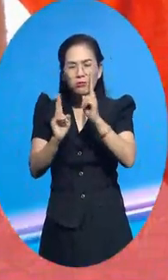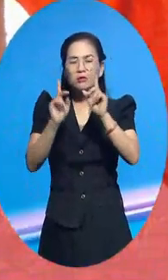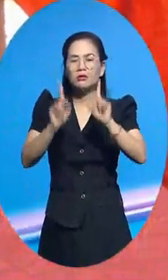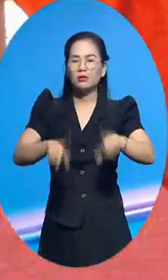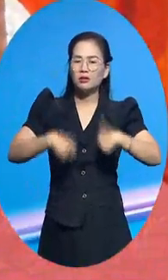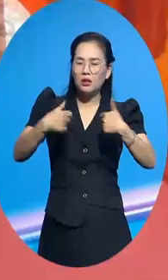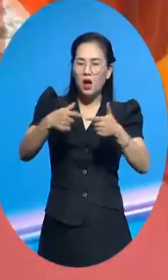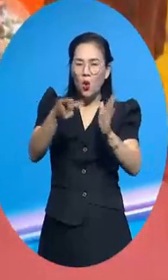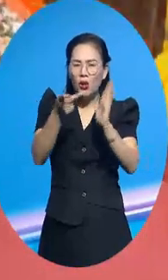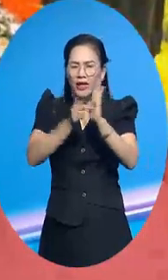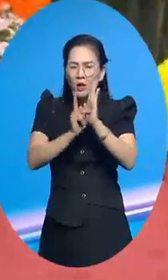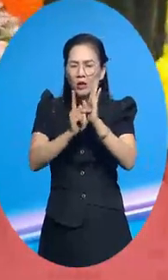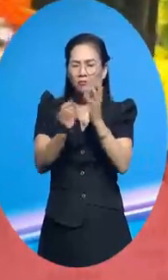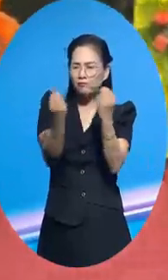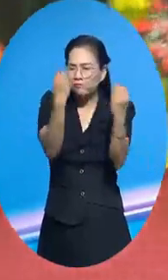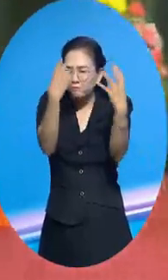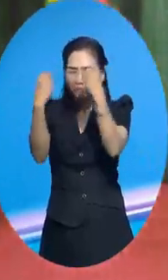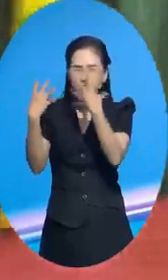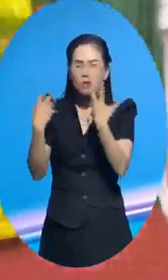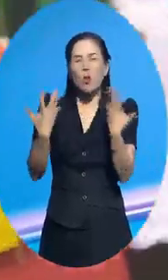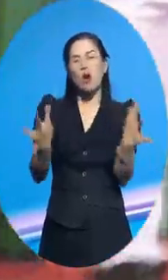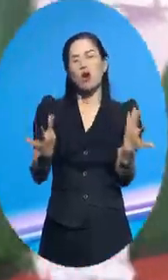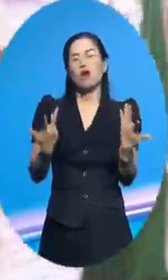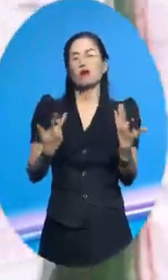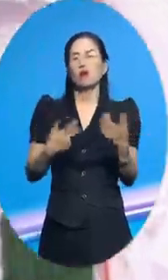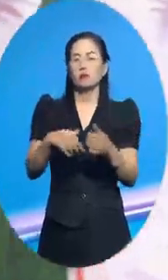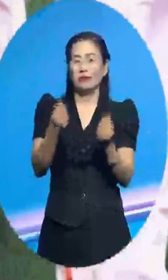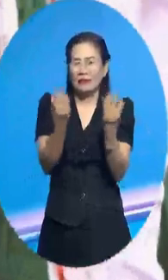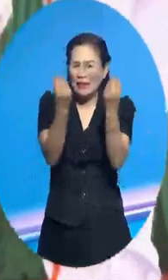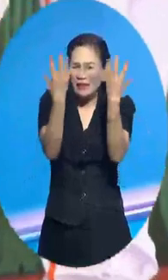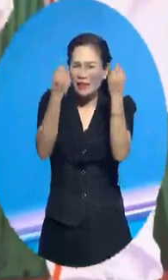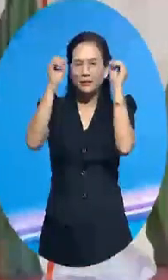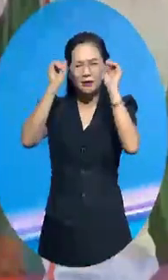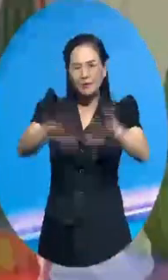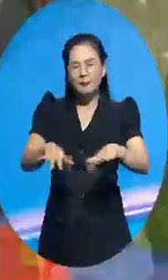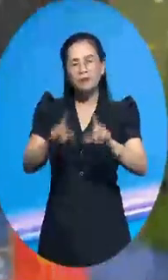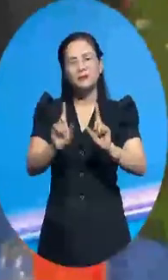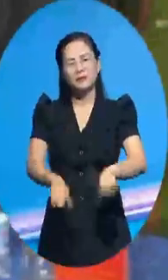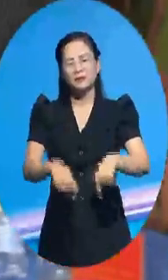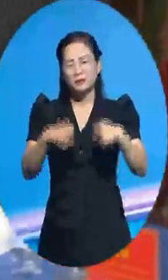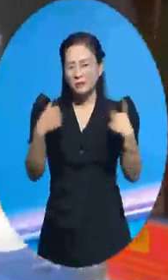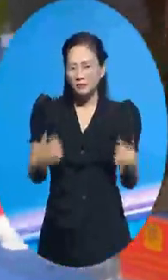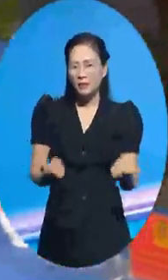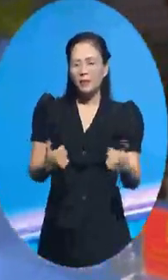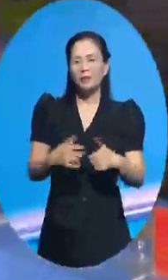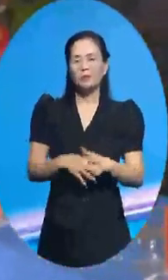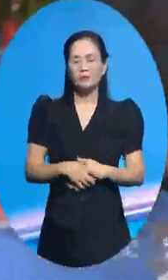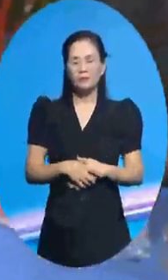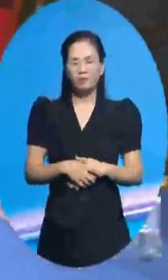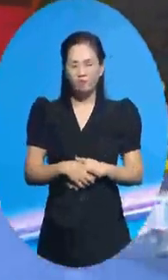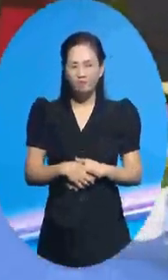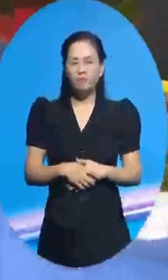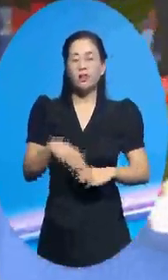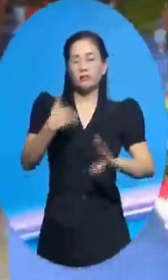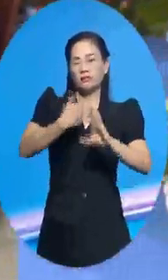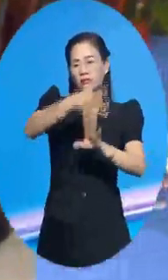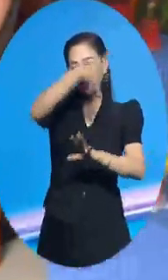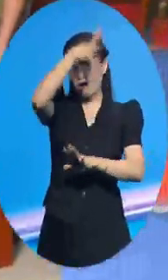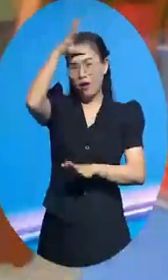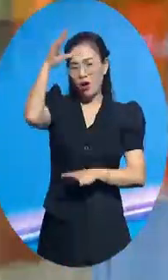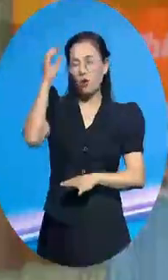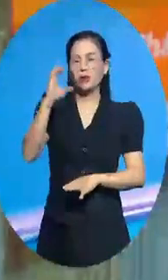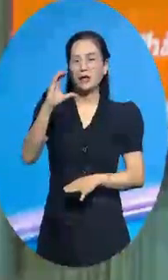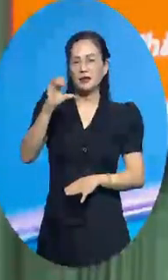và được truyền đạt kinh nghiệm về phòng cháy chữa cháy và cứu nạn cứu hộ. Trung đoàn dự bị chiến đấu, trường Đại học Cảnh sát Nhân